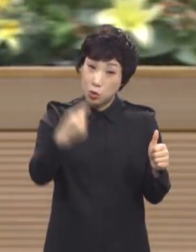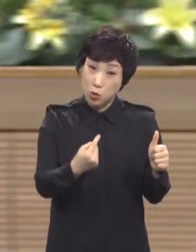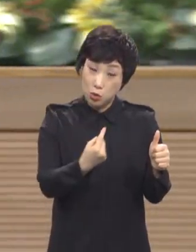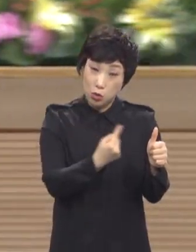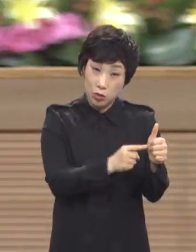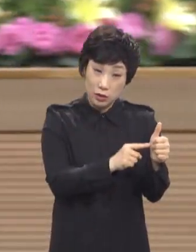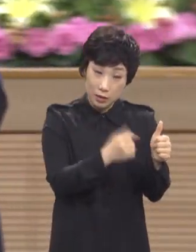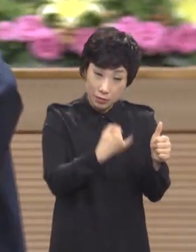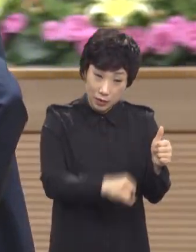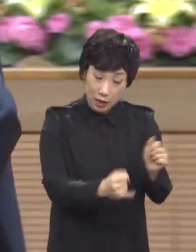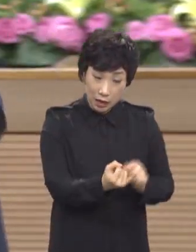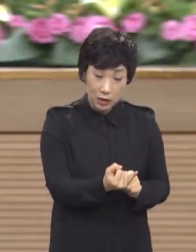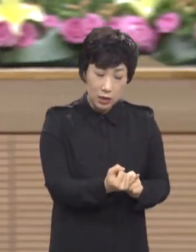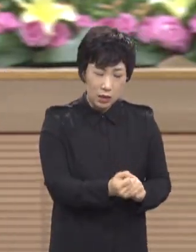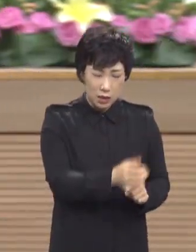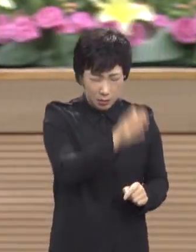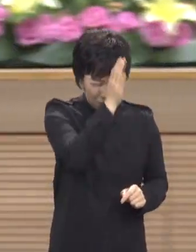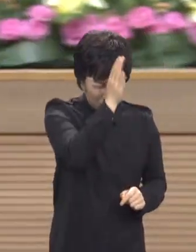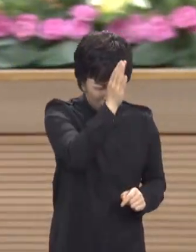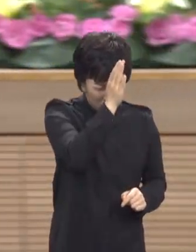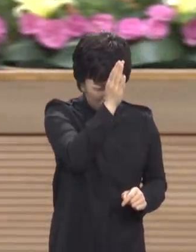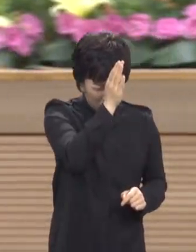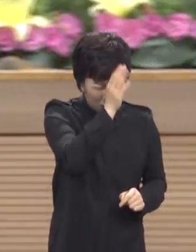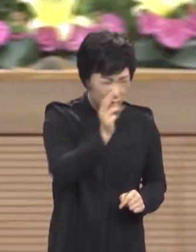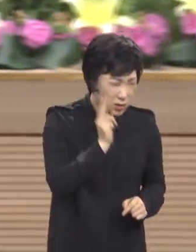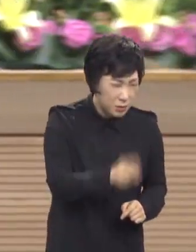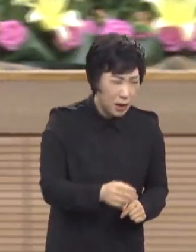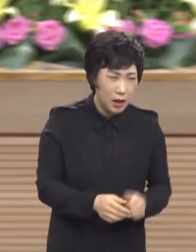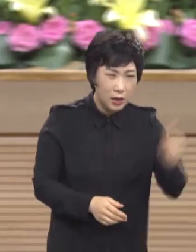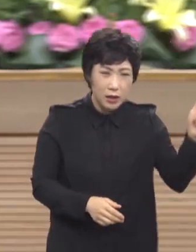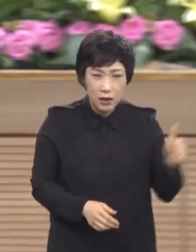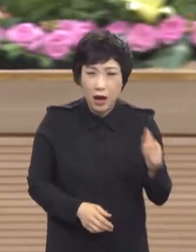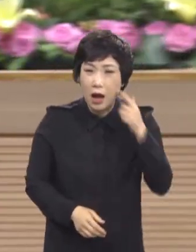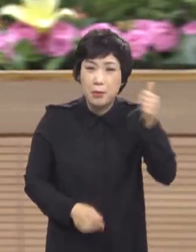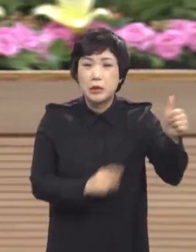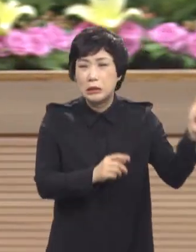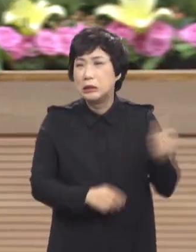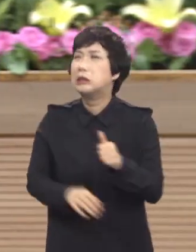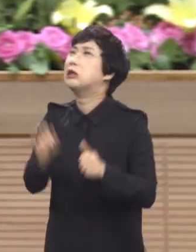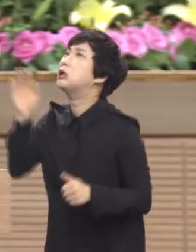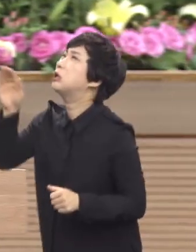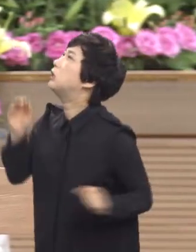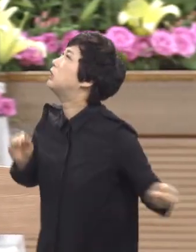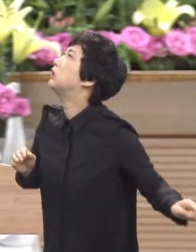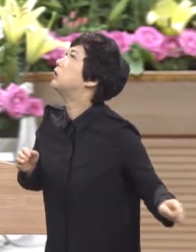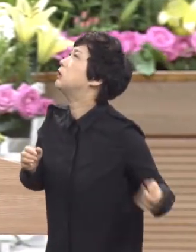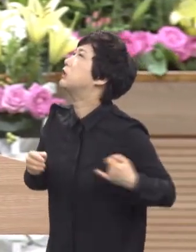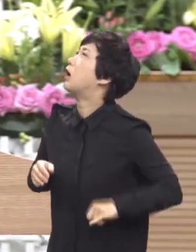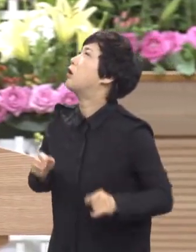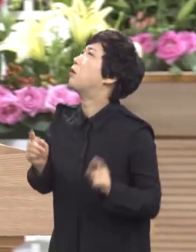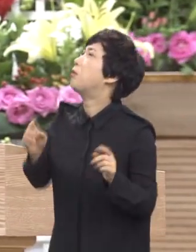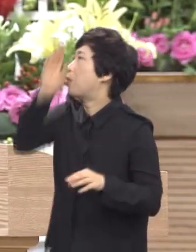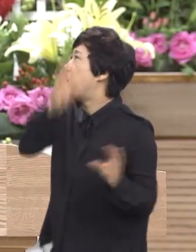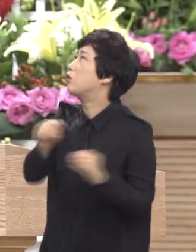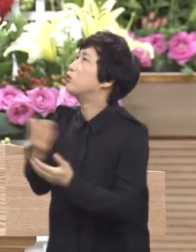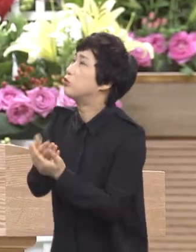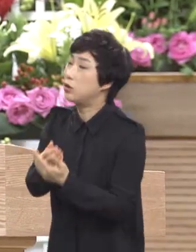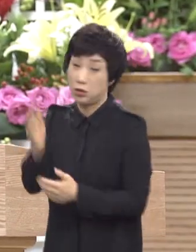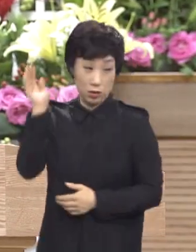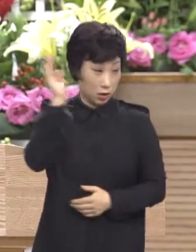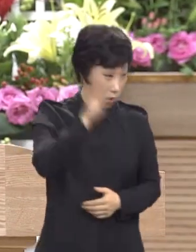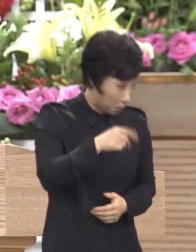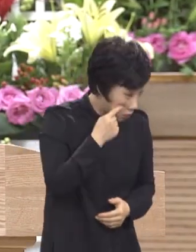이제 병들었다고 내 딸 좀 고쳐주세요 하니 예수님께서 가자 하니 가보니까